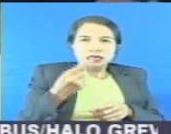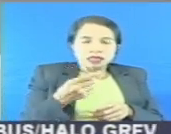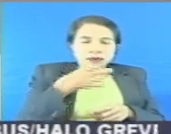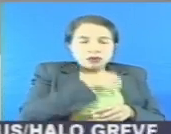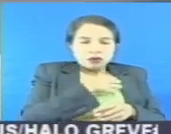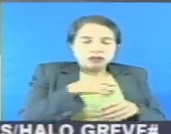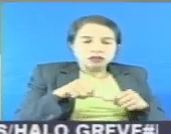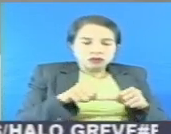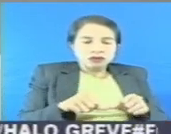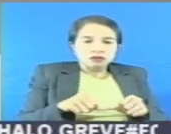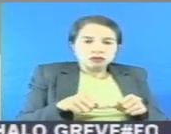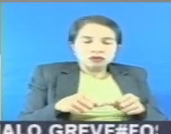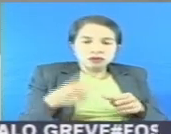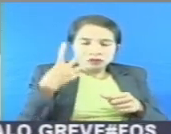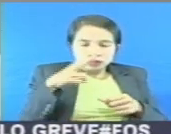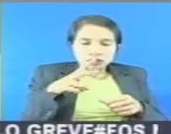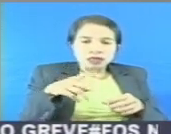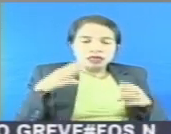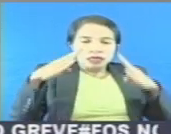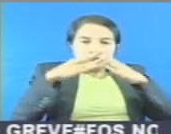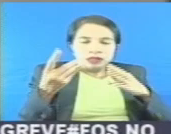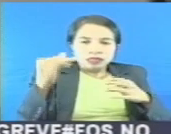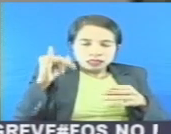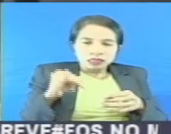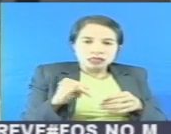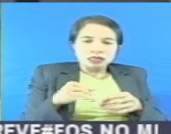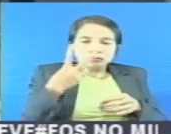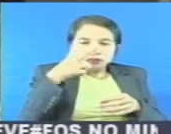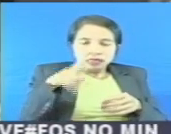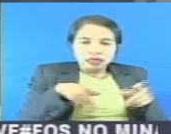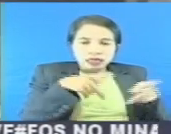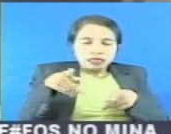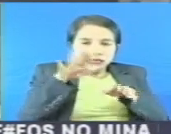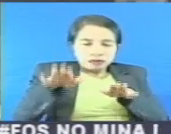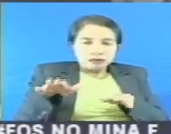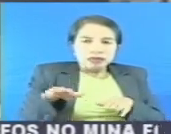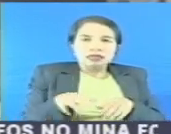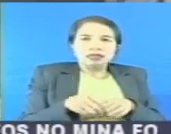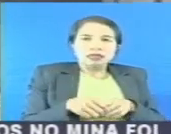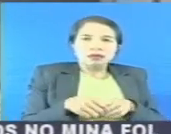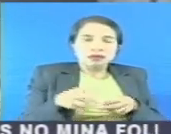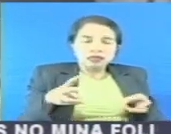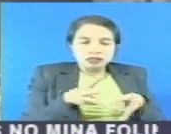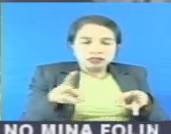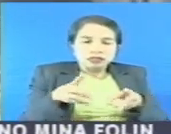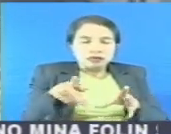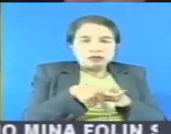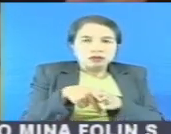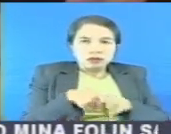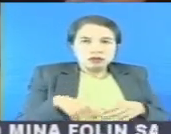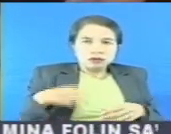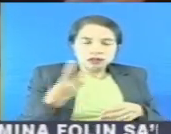hal operasaun ia kapital Dili, hode evita labarik tinangkik labele kundus transporte ia estrada publiko. Ita nafati ita